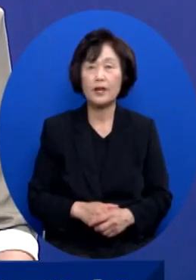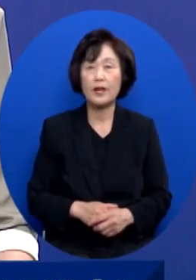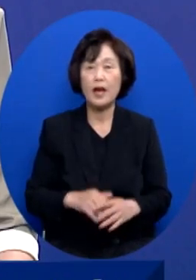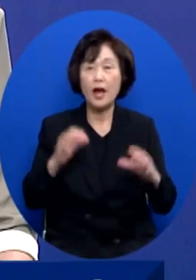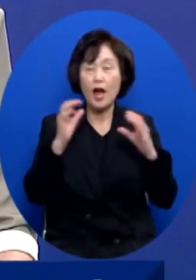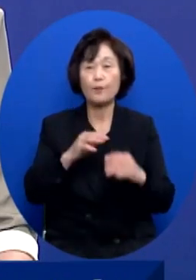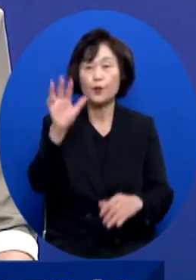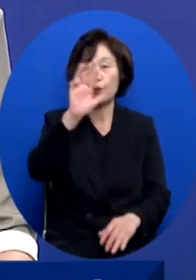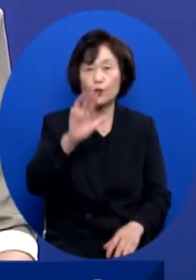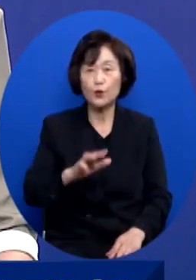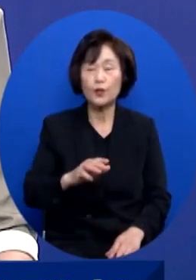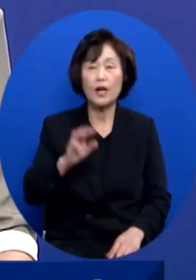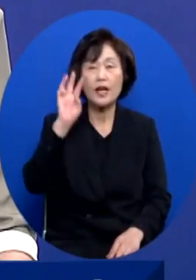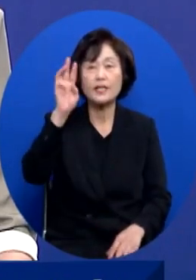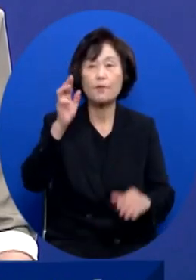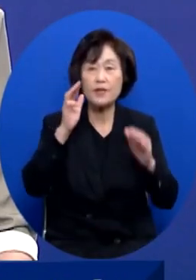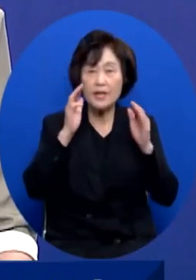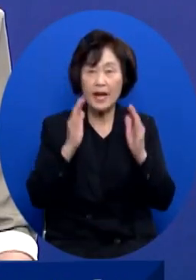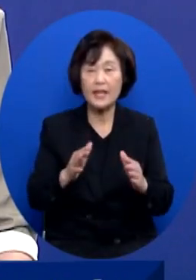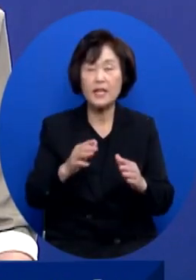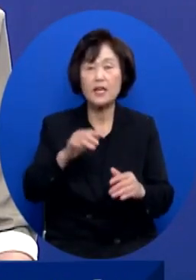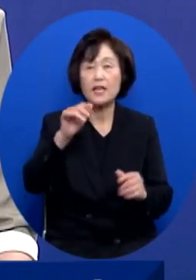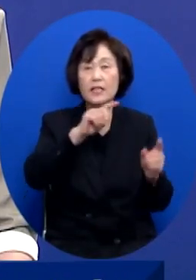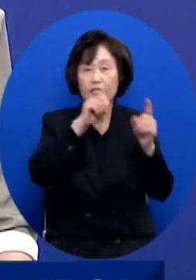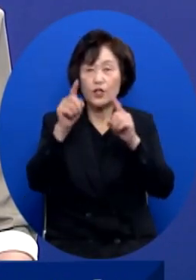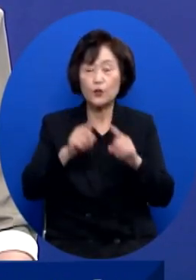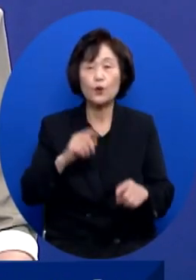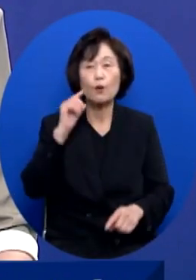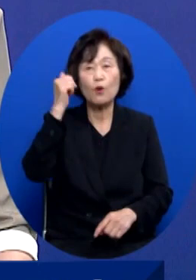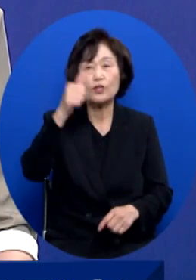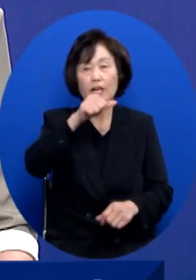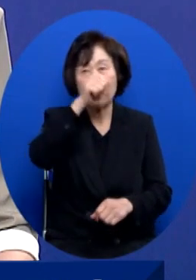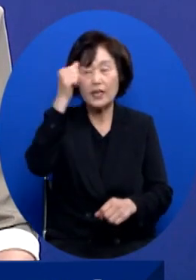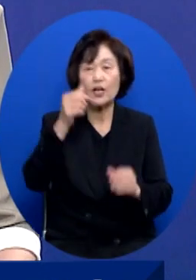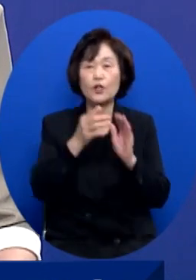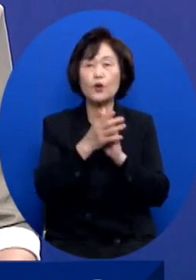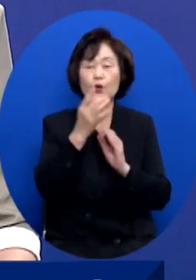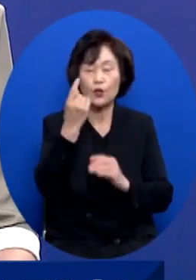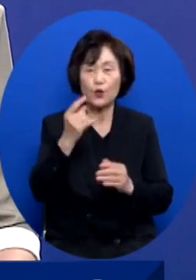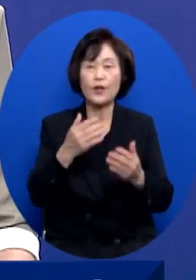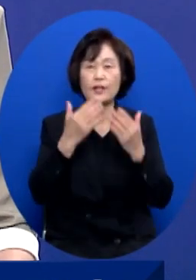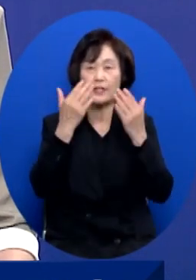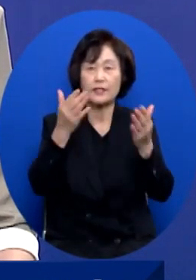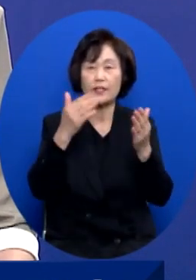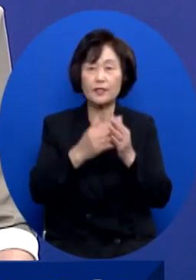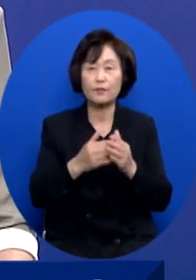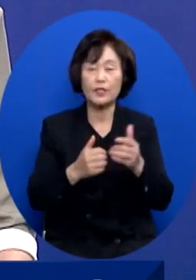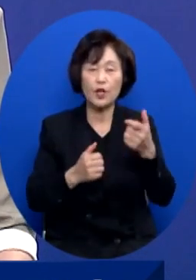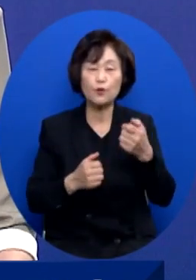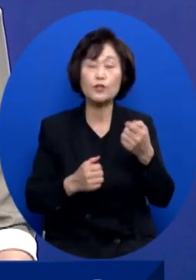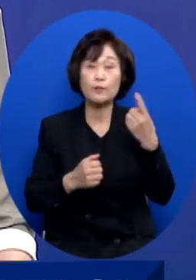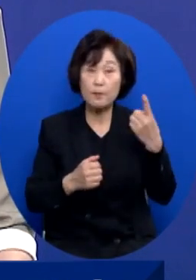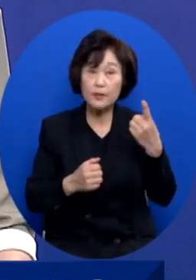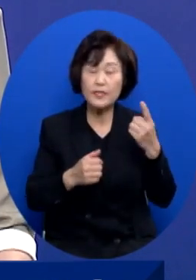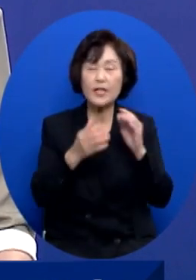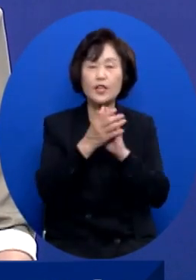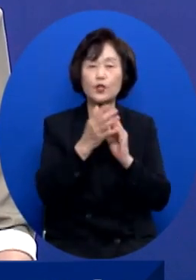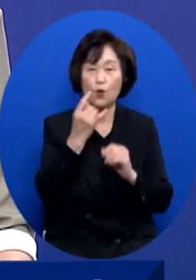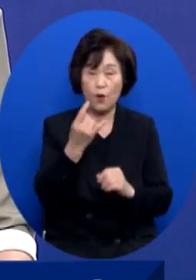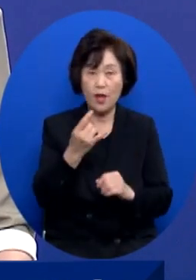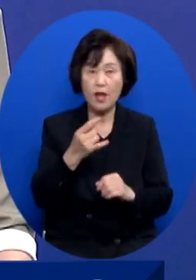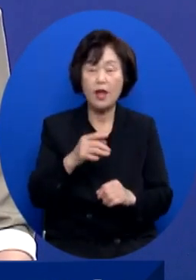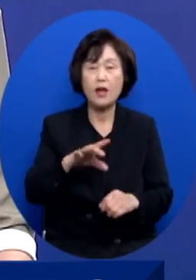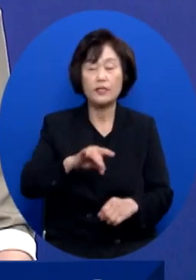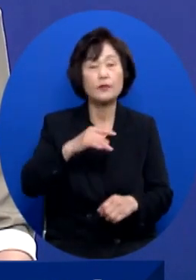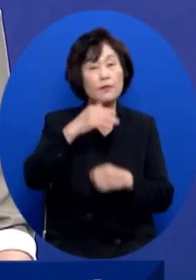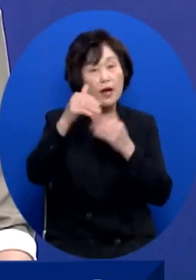대한예수교장로회 합동총회가 사흘간의 일정으로 전국 목사장로 기도회를 개최했습니다. 61번째인 올해 기도회는 처음